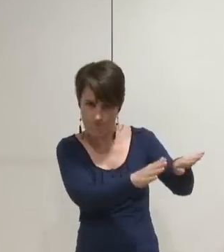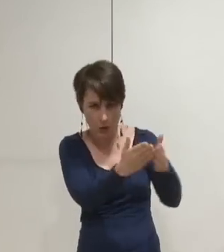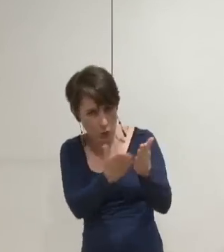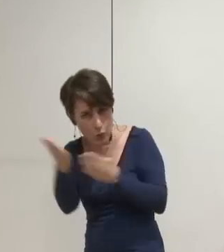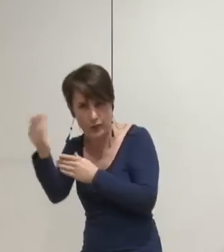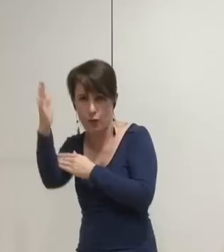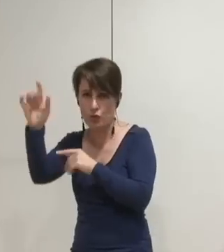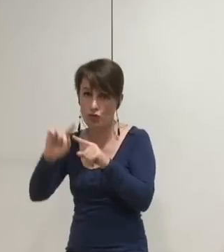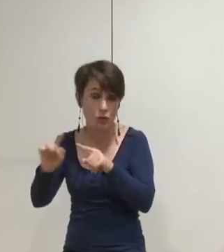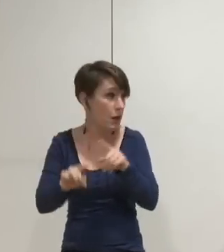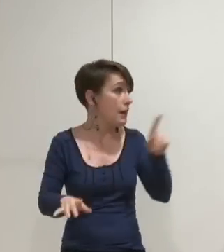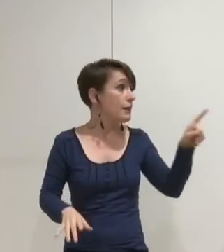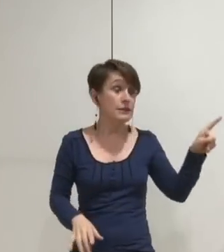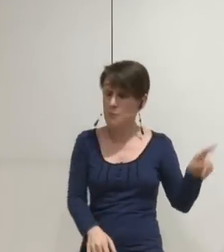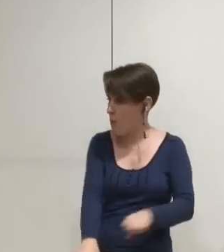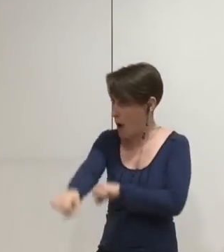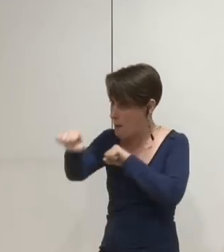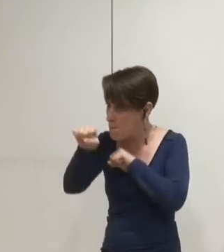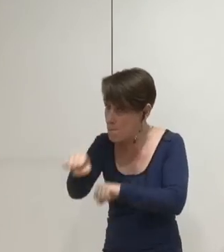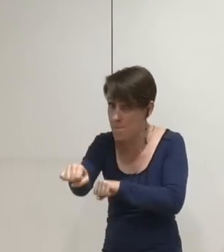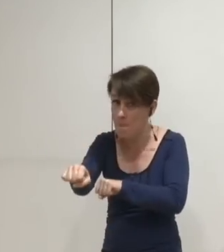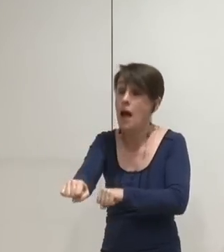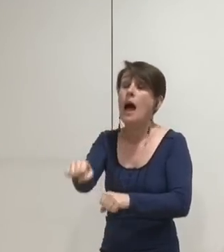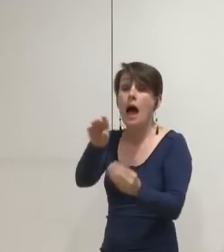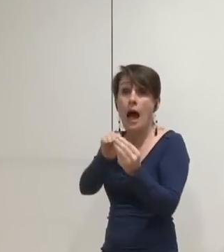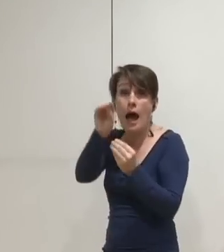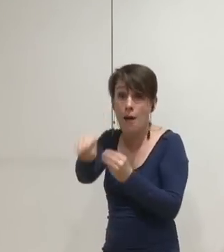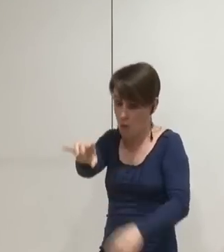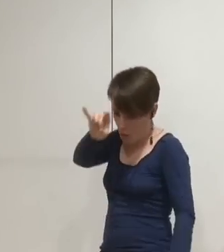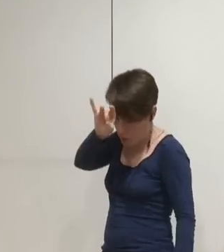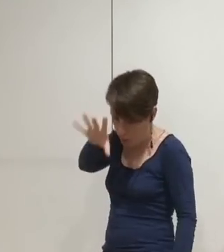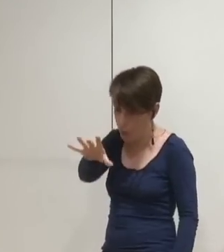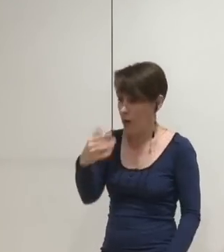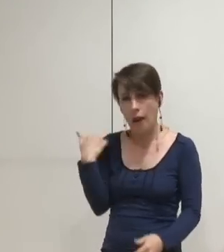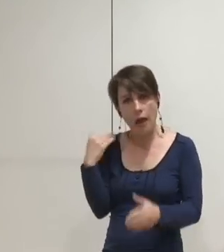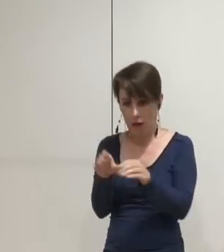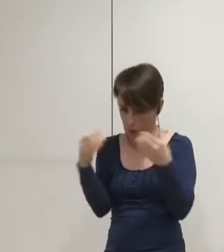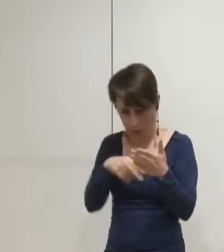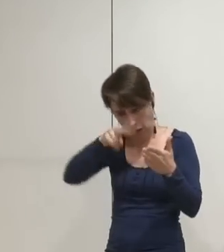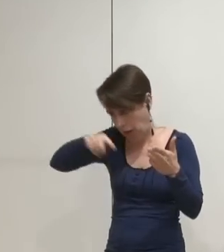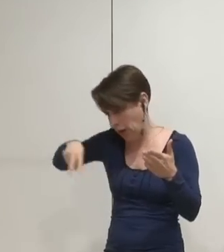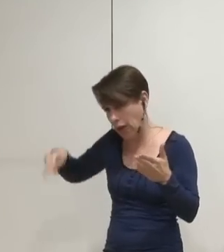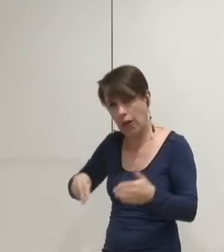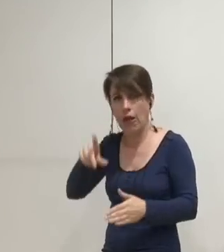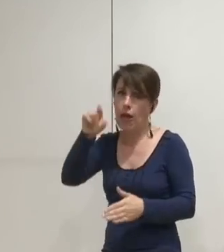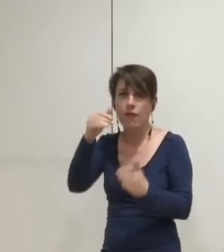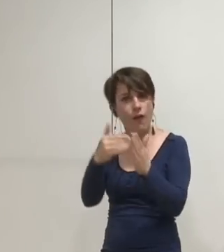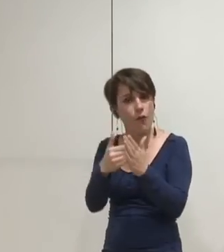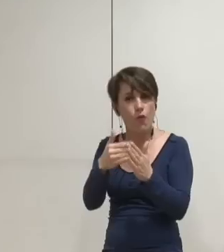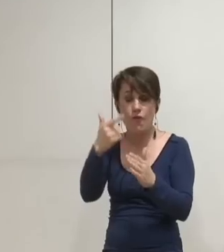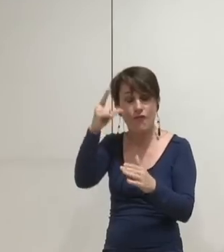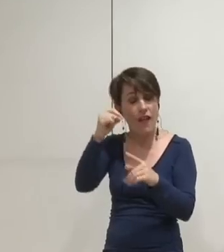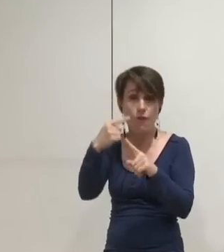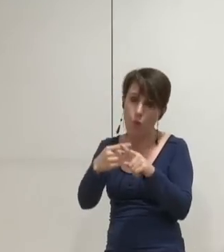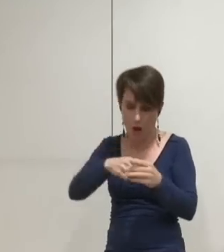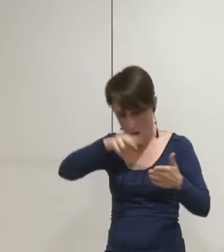l'idée euh cet amendement est irrecevable on vient de regarder encore on a regardé 20000 fois euh la question